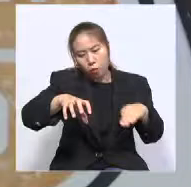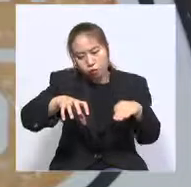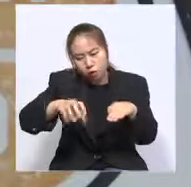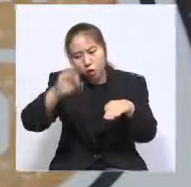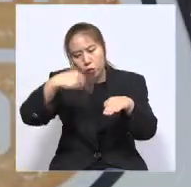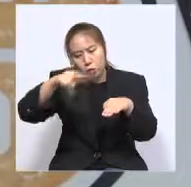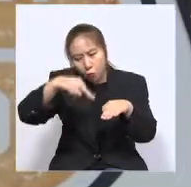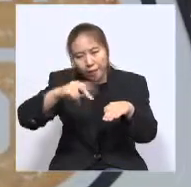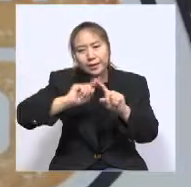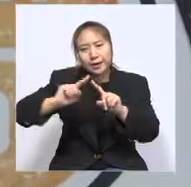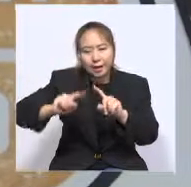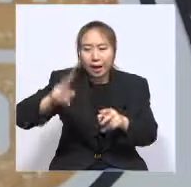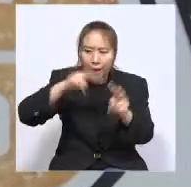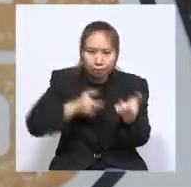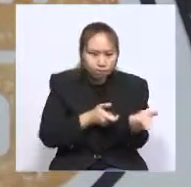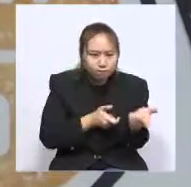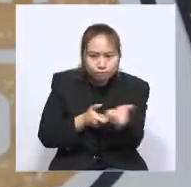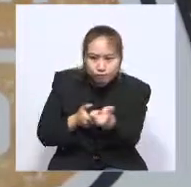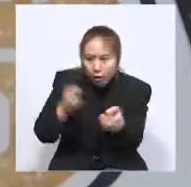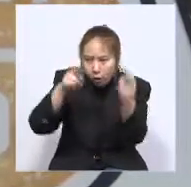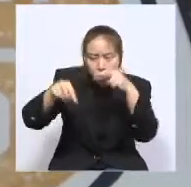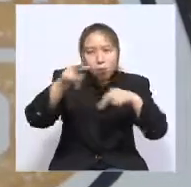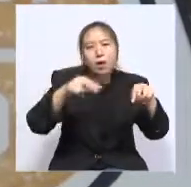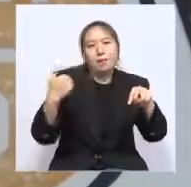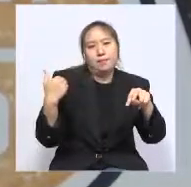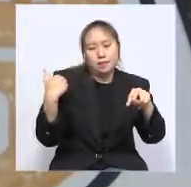กัดและการดูแลลาดตระเวนในพื้นที่ที่รับผิดชอ